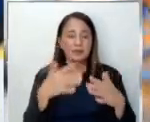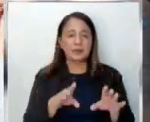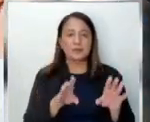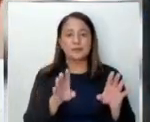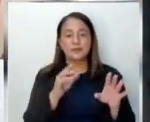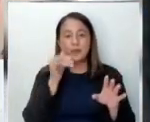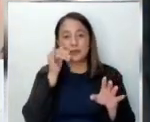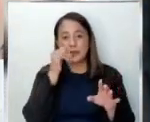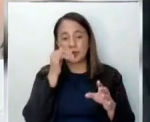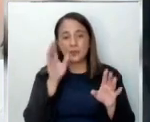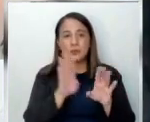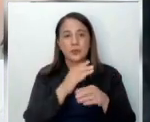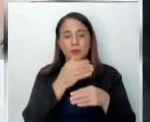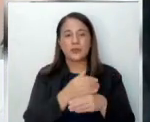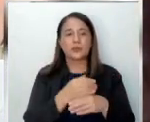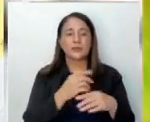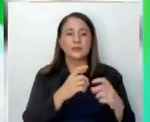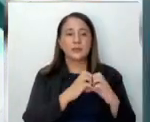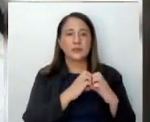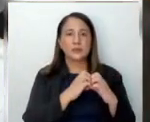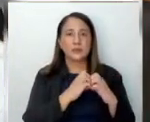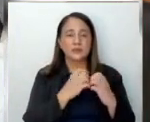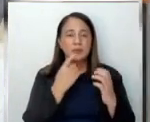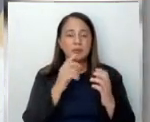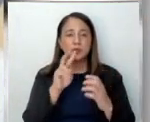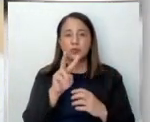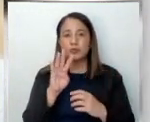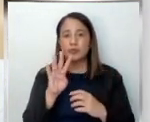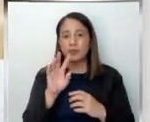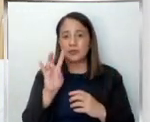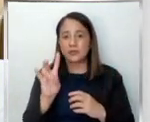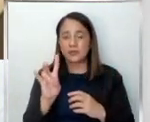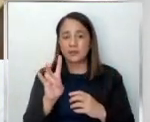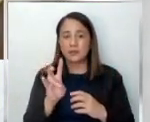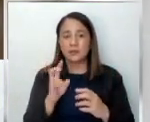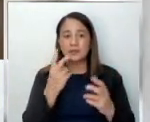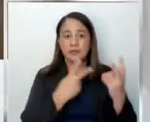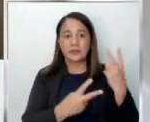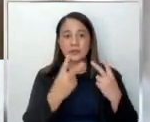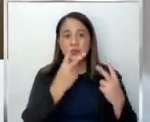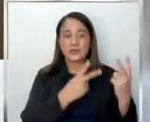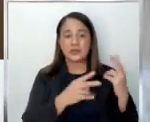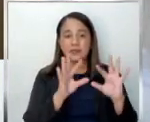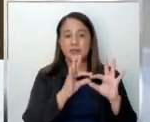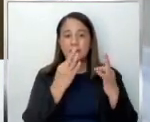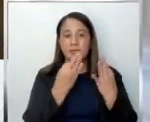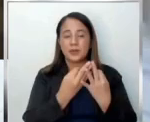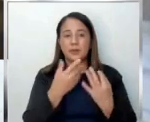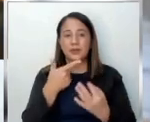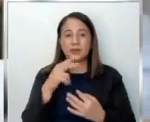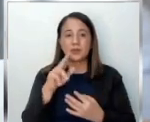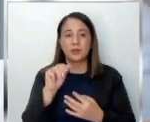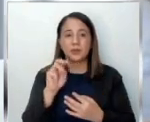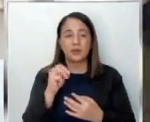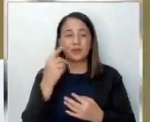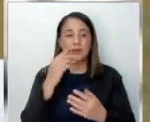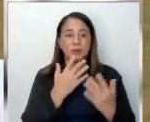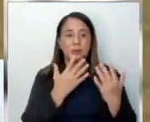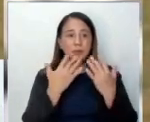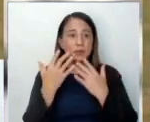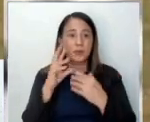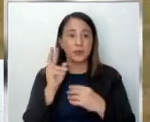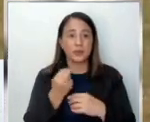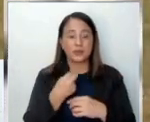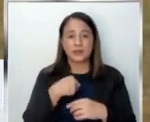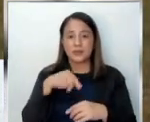Kapuso seryeng Artikulo 247. Bibisitahin daw niya ang kanyang pamilya sa Guam for his birthday ngayong Marso. A part